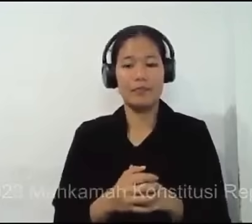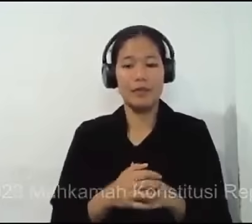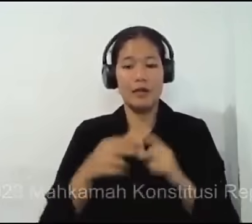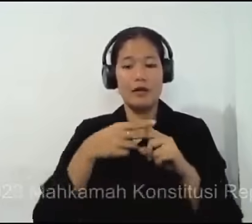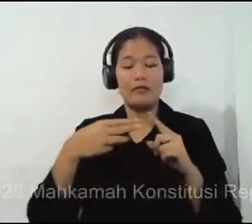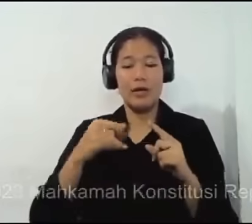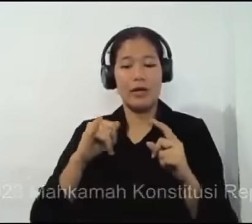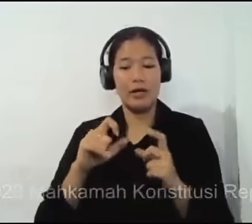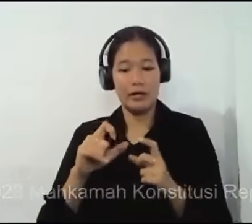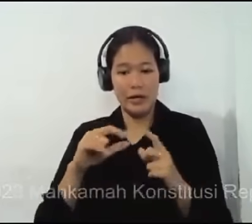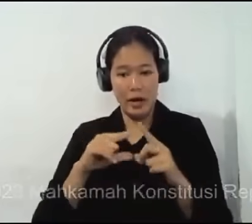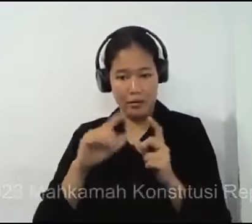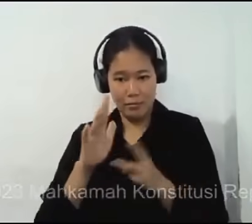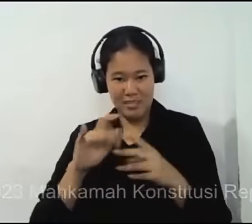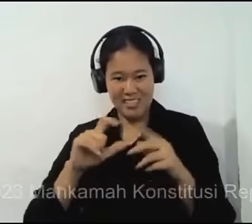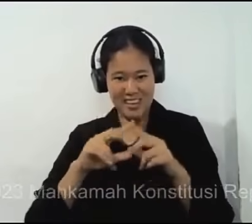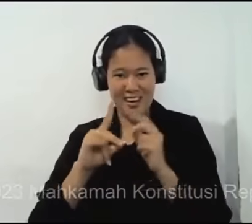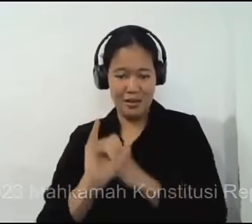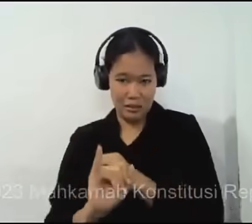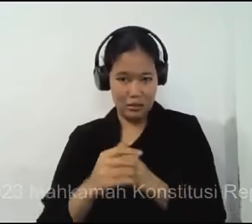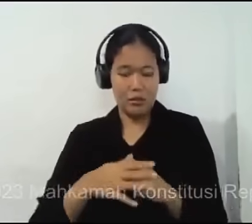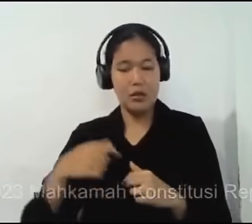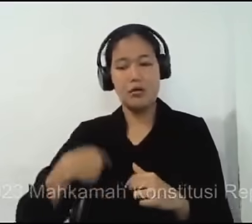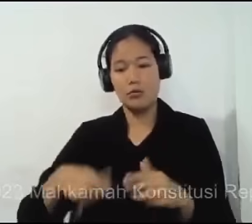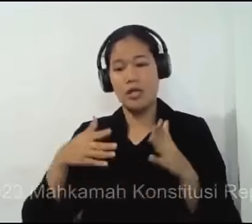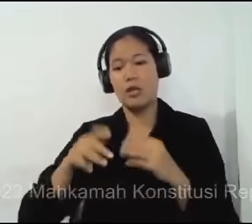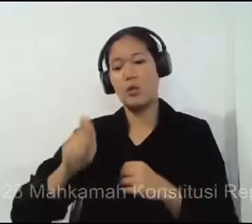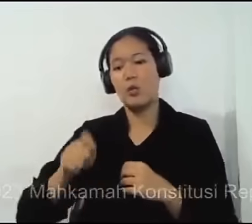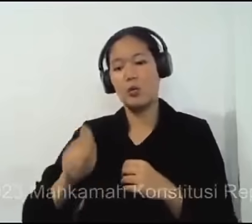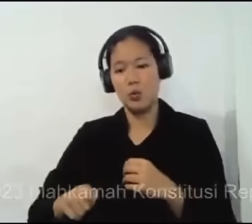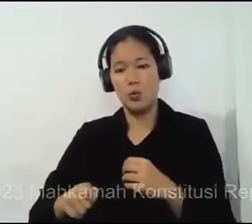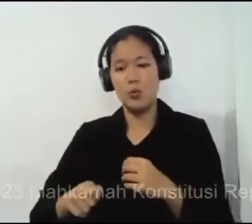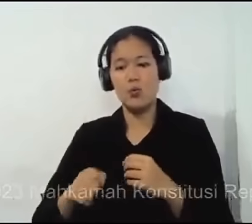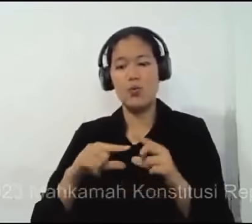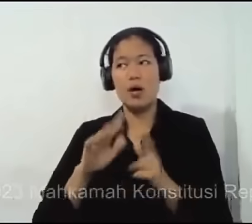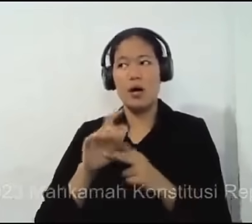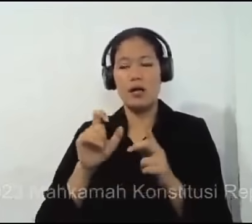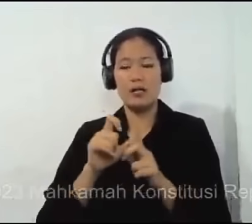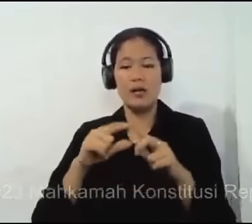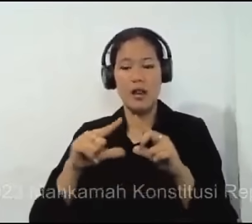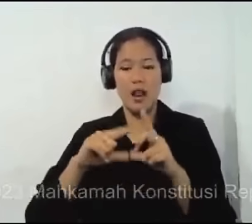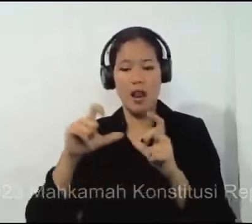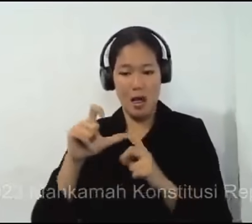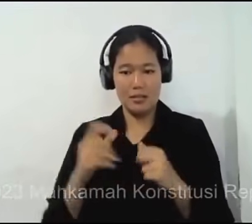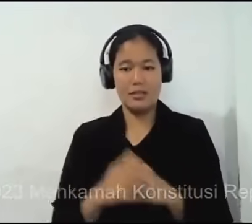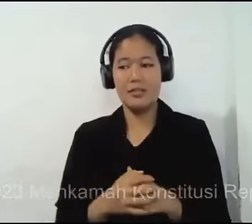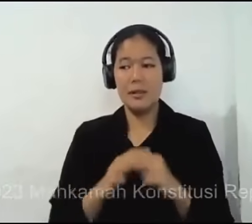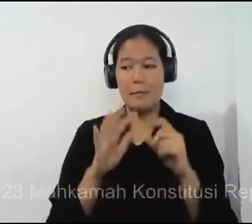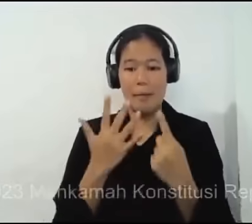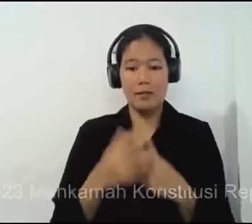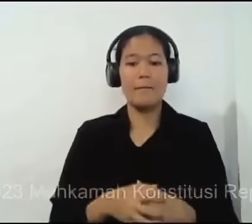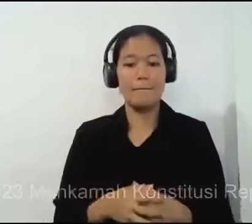amsari S M LLM Universitas Andalas 15